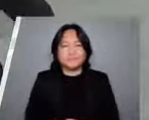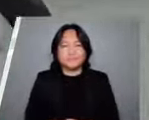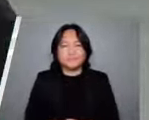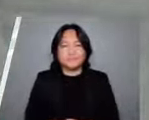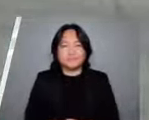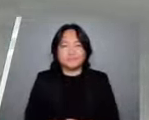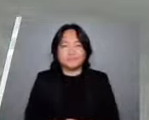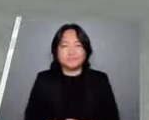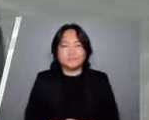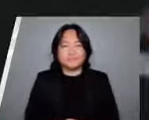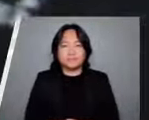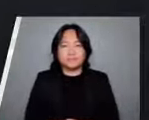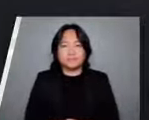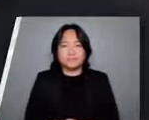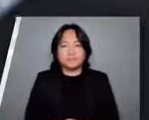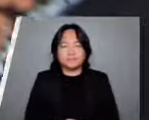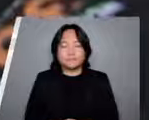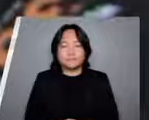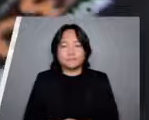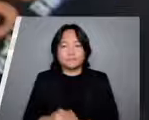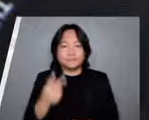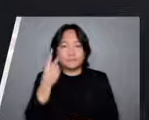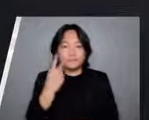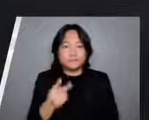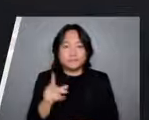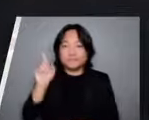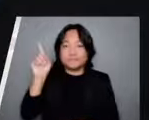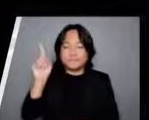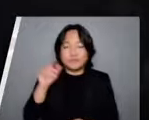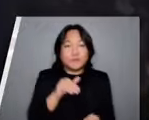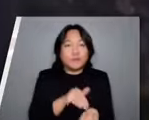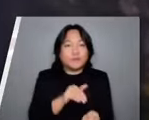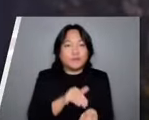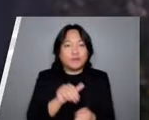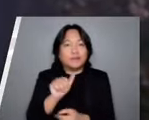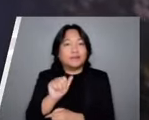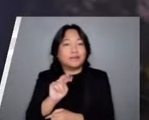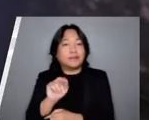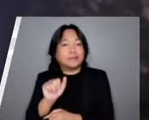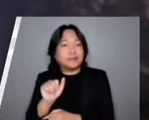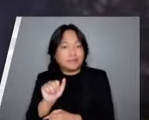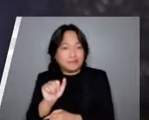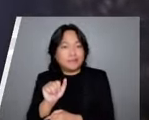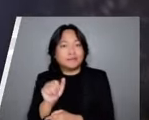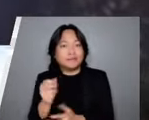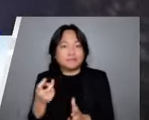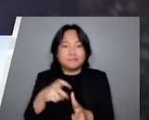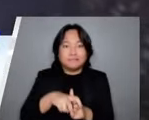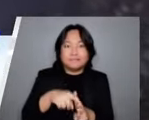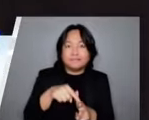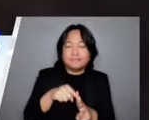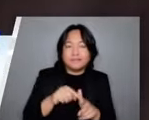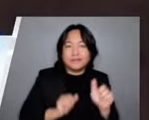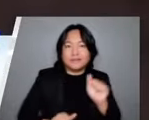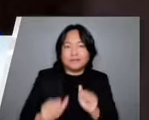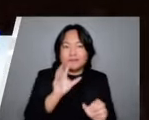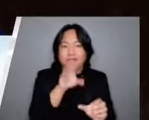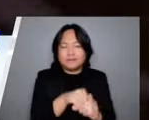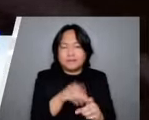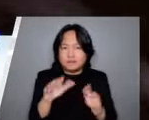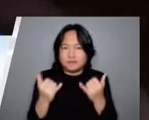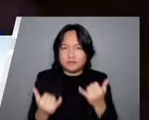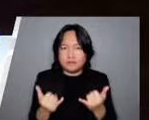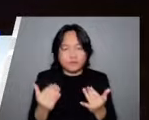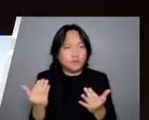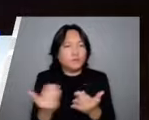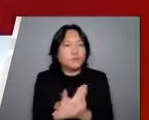From crossover cameo ni Doc Annalyn played by Gillian Ward, mas paiinitin pa ang kwento ng GMA Prime series